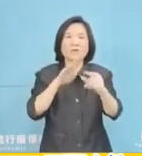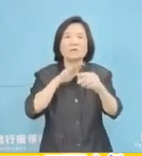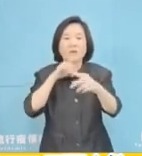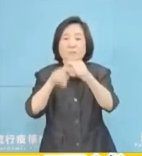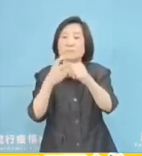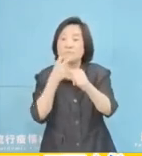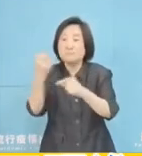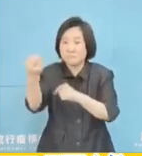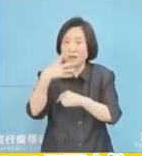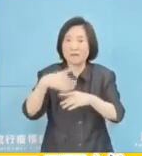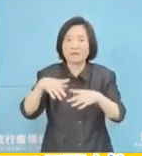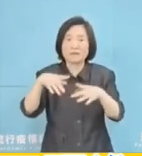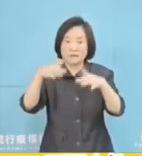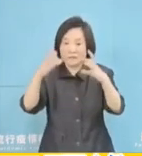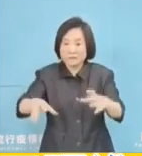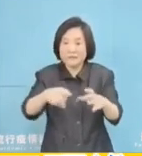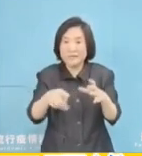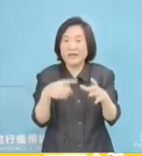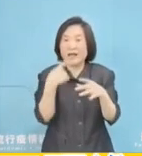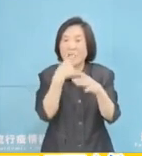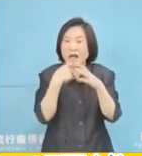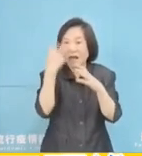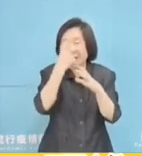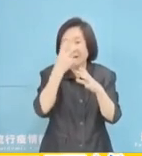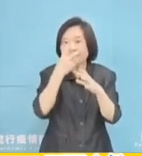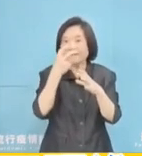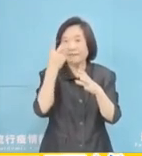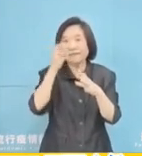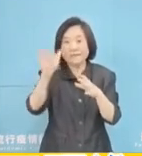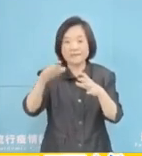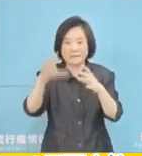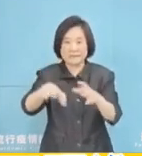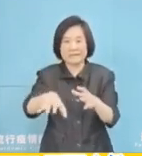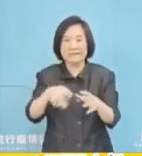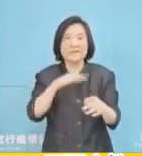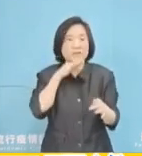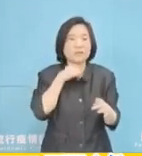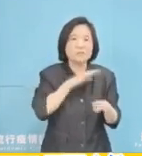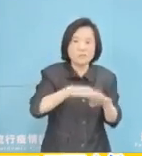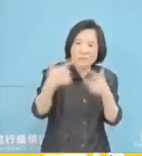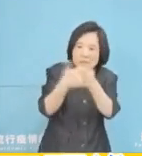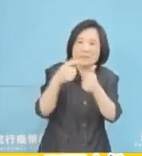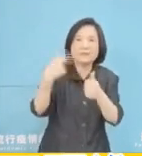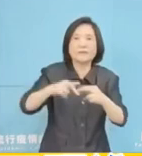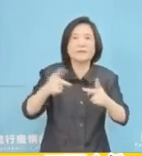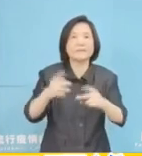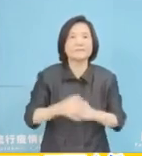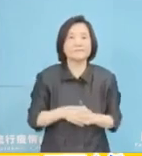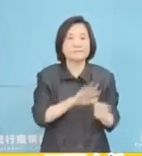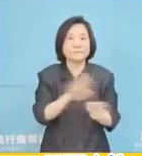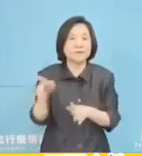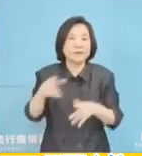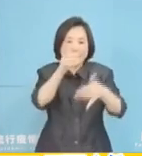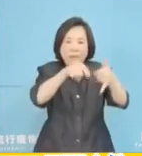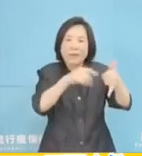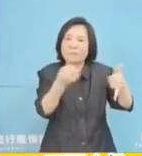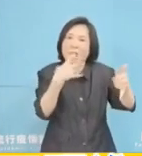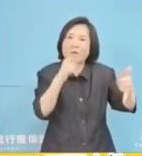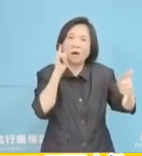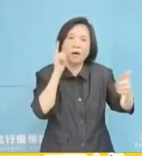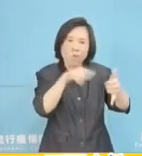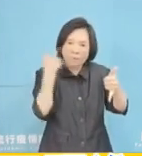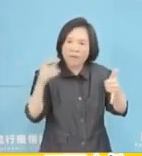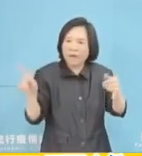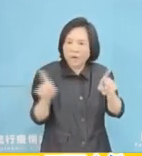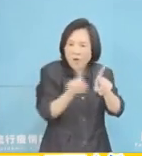明确说他那个筛检站怎么做，我们这个政策在做相对应的调整。 有民众反映，他明明是确诊者的接